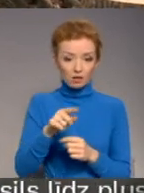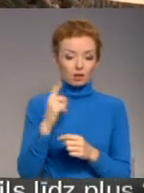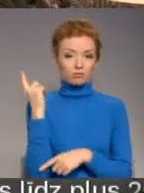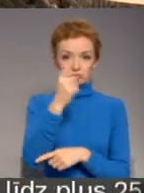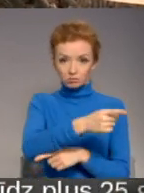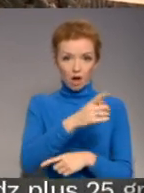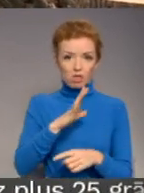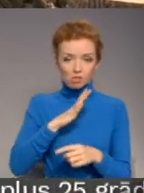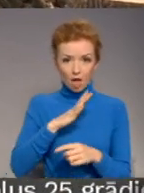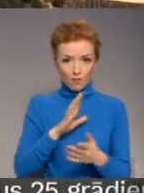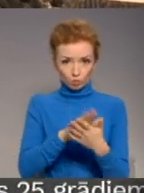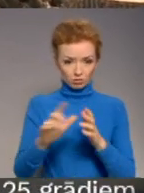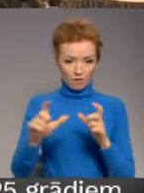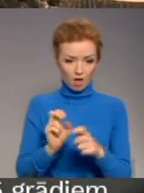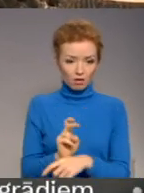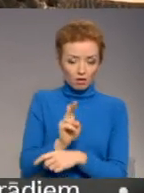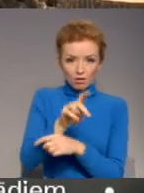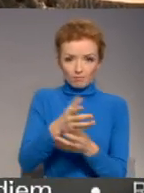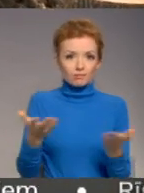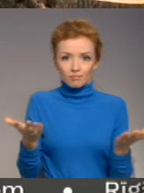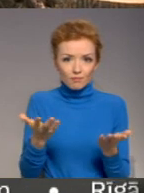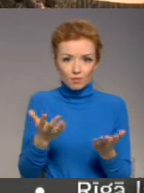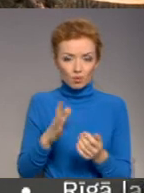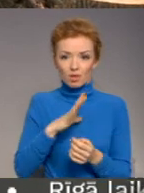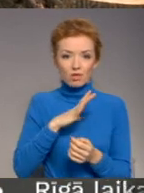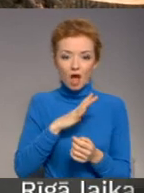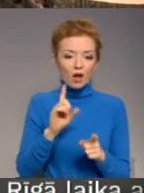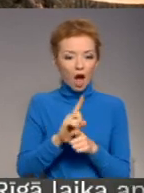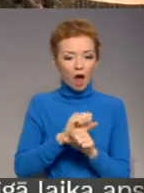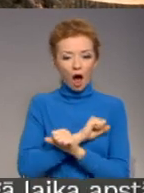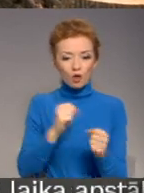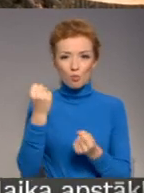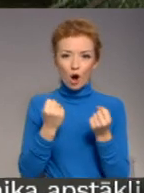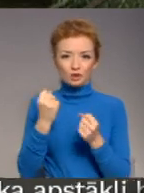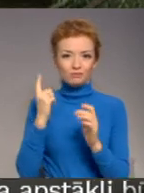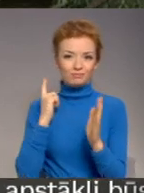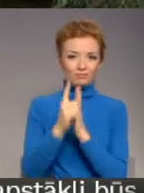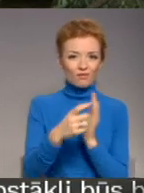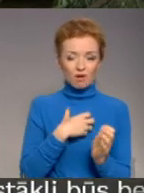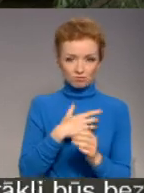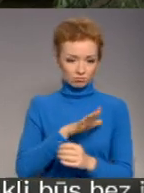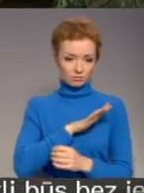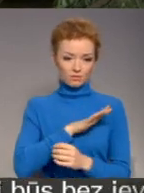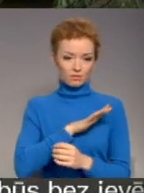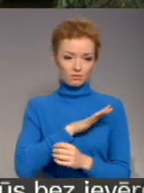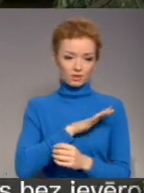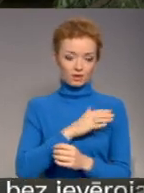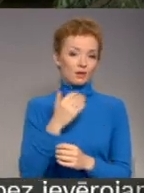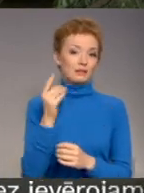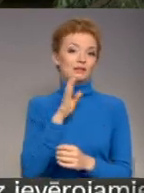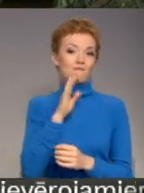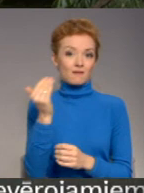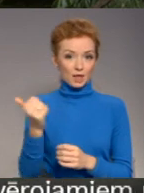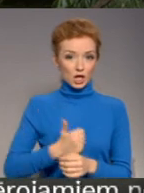pat uz veikalu, pēc pārtikas nevar aiziet, nemaz nerunājot par kādu operatīvo transportu. Mārinas kundzes īpašumu kritušais